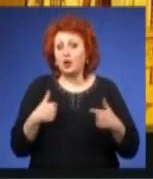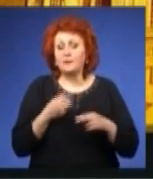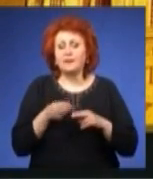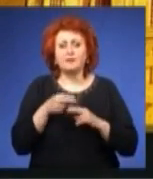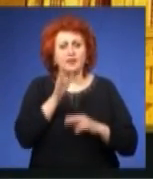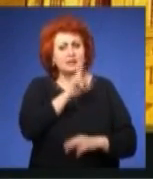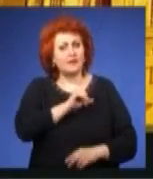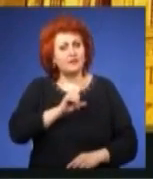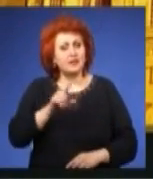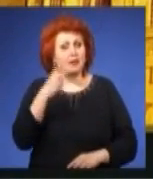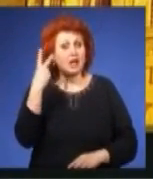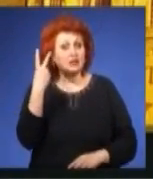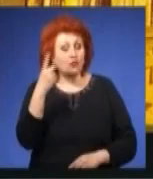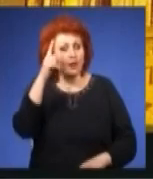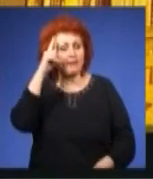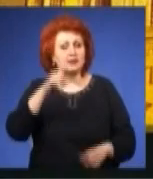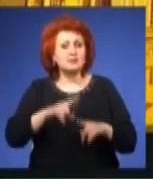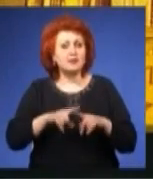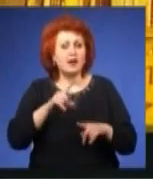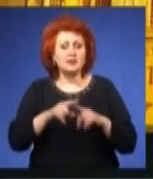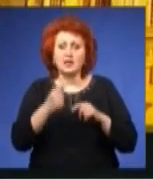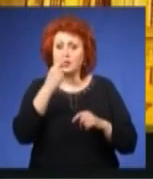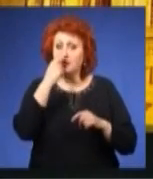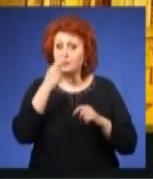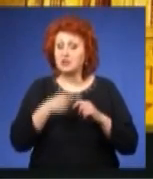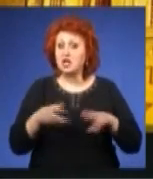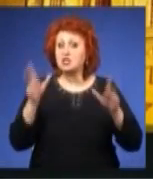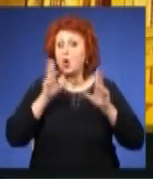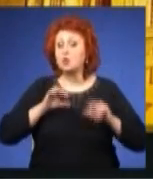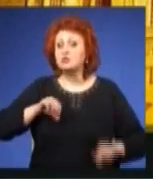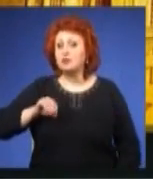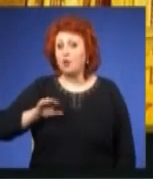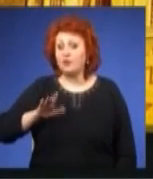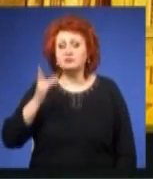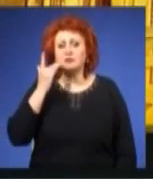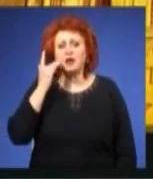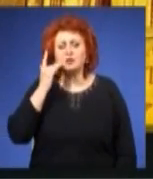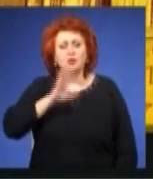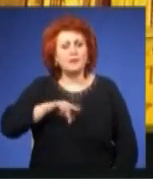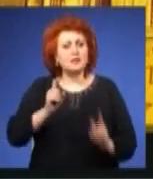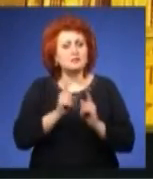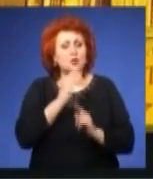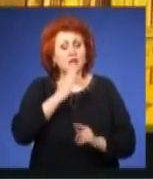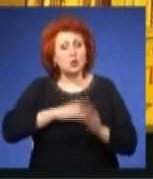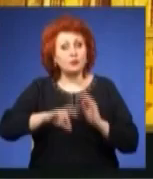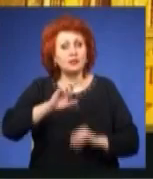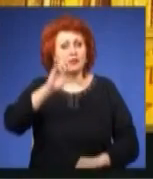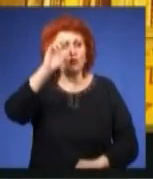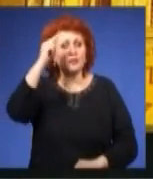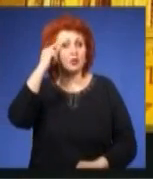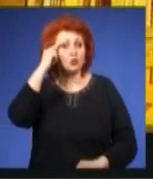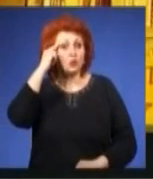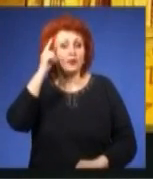страданиях, в этот момент двое из братьев и ближайших учеников Христа, которые бесспорно любили